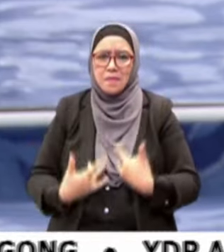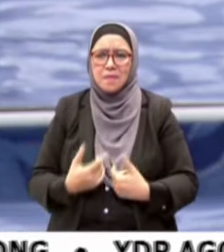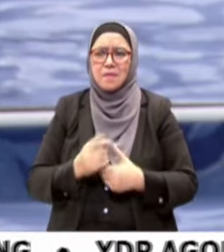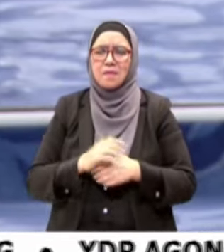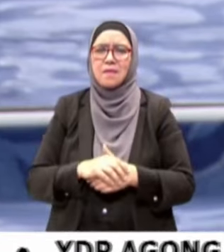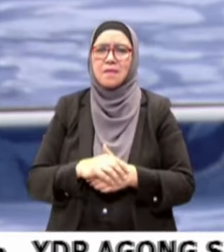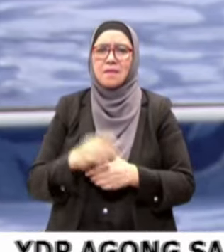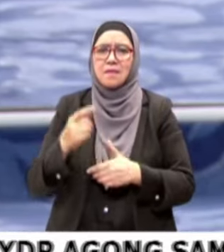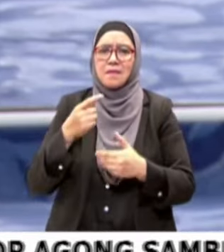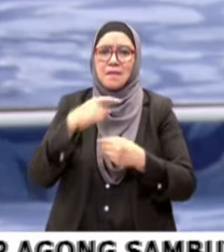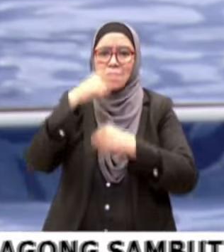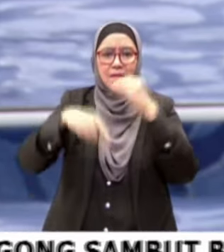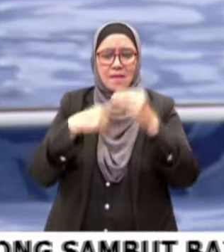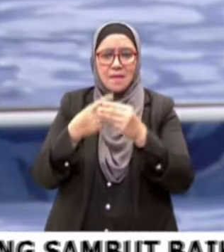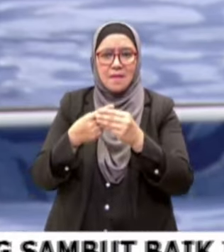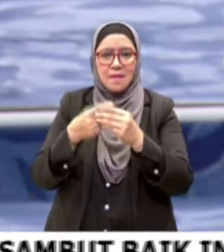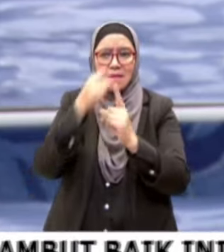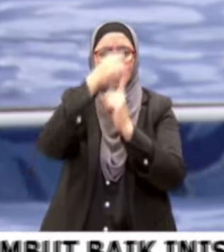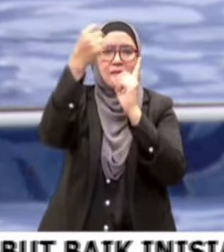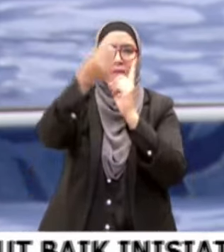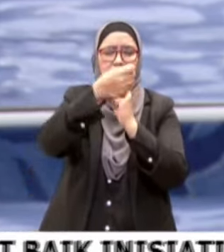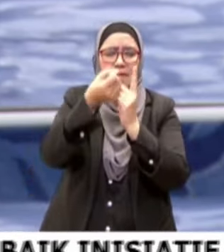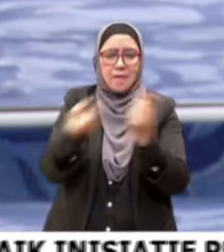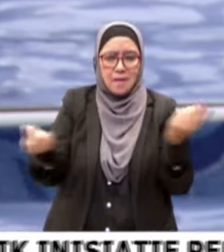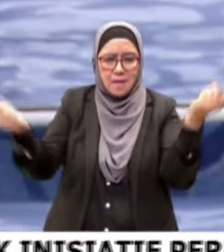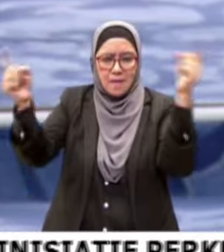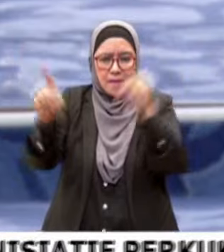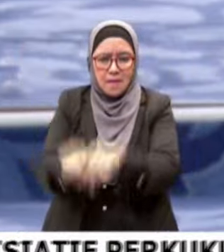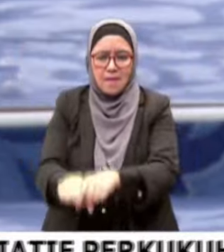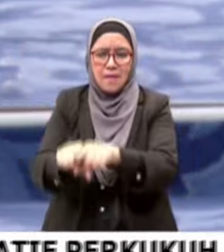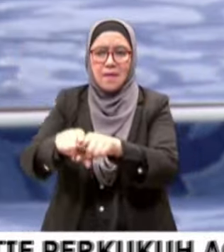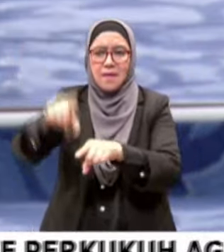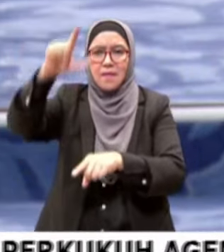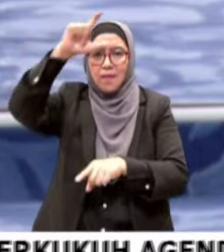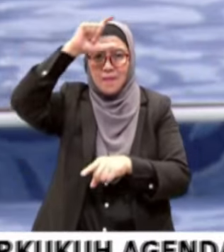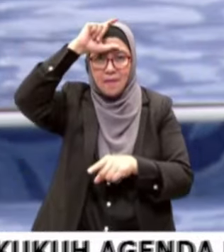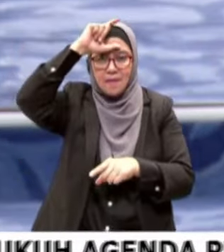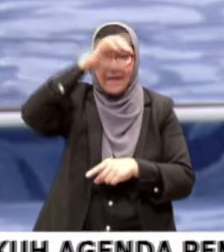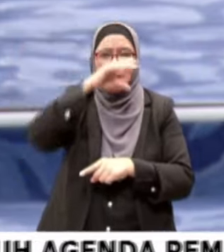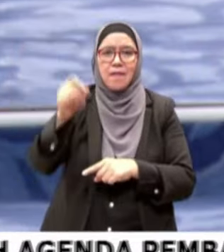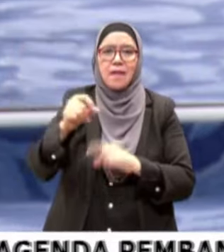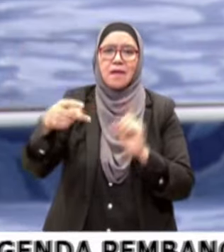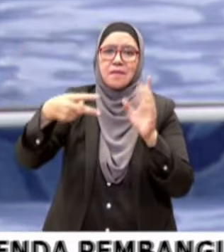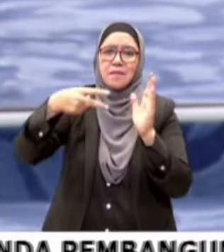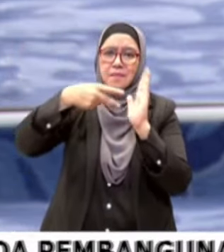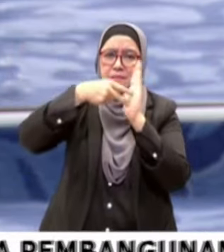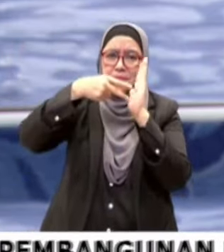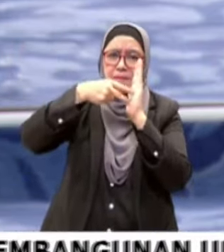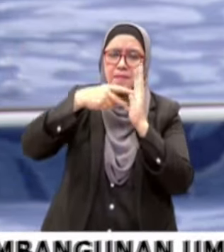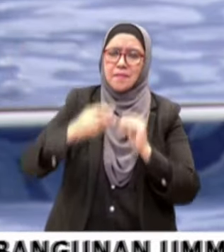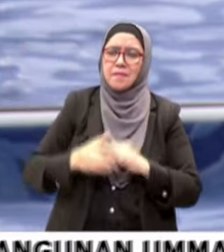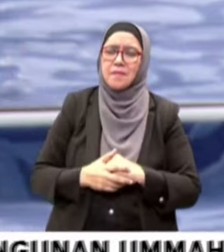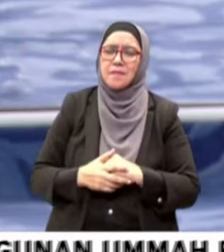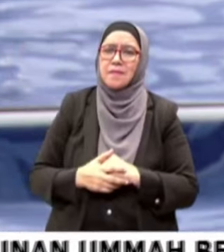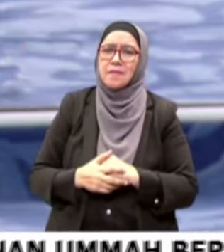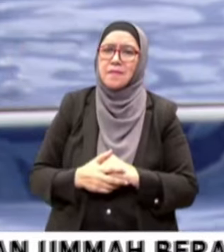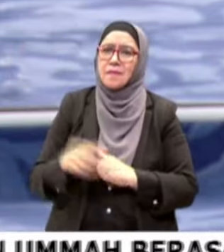gempa bumi malapetaka menimpa Turki dan Syiria dan kita